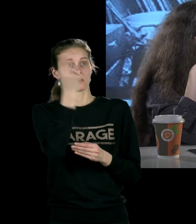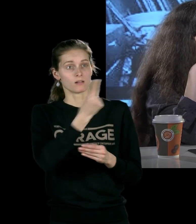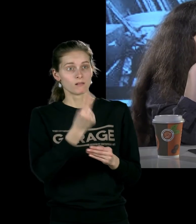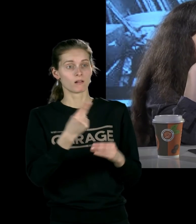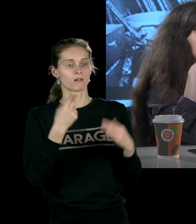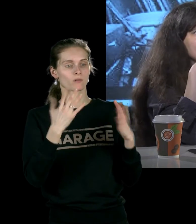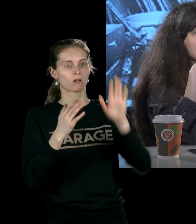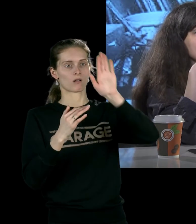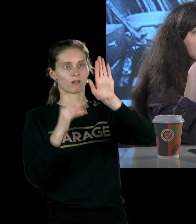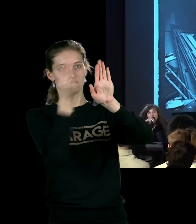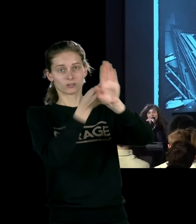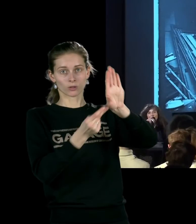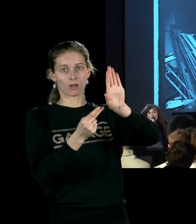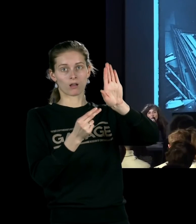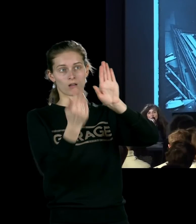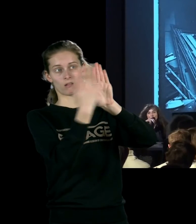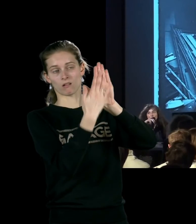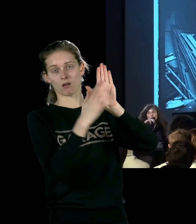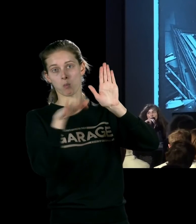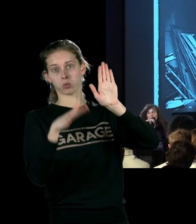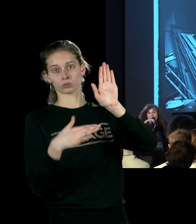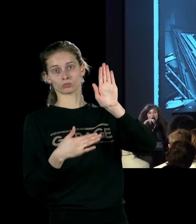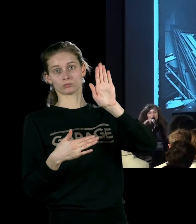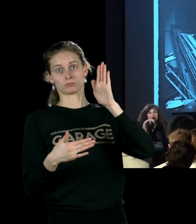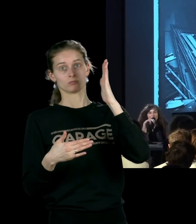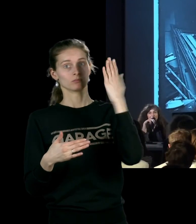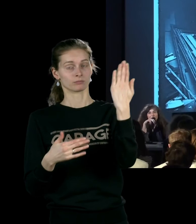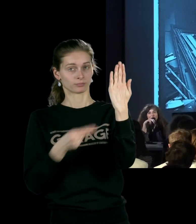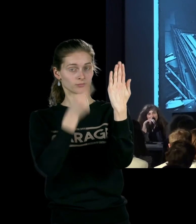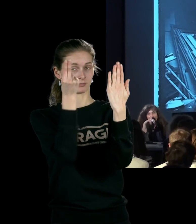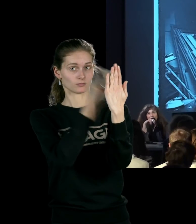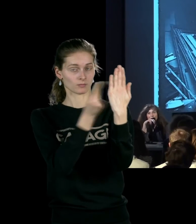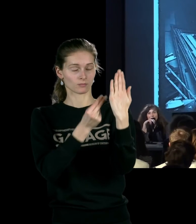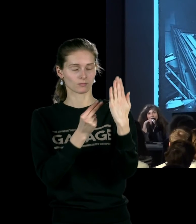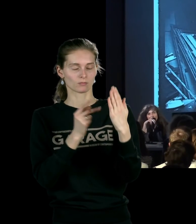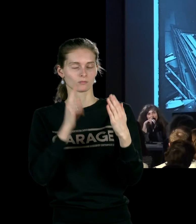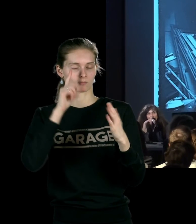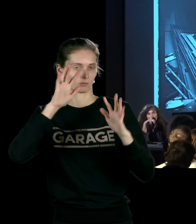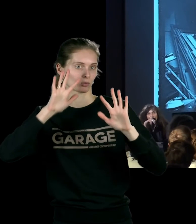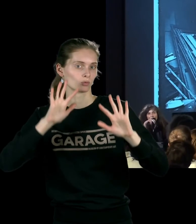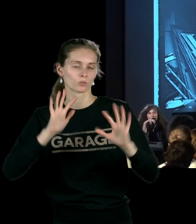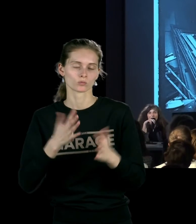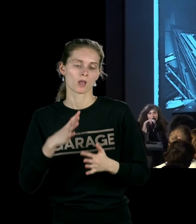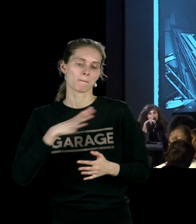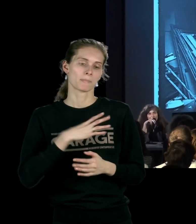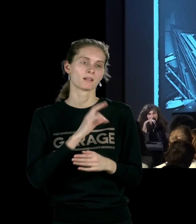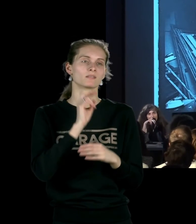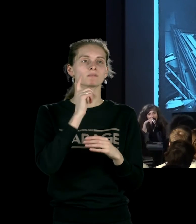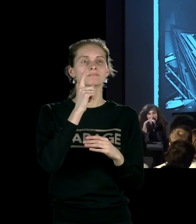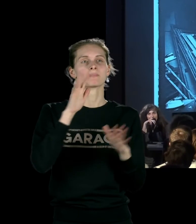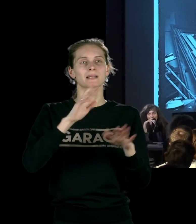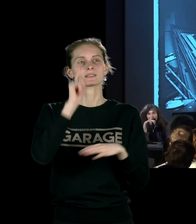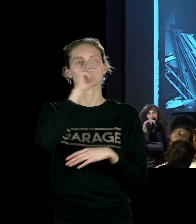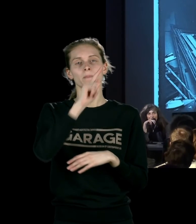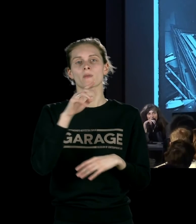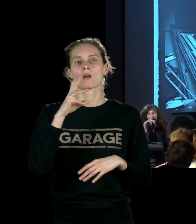это случайно. В какой-то момент он просто сидел в Монте-Карло, где он, естественно, играл в рулетку, естественно, все проиграл,